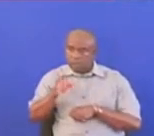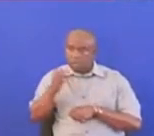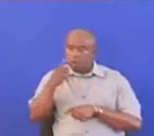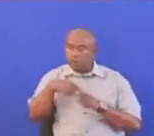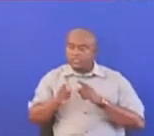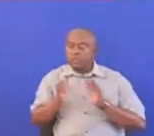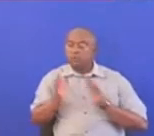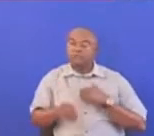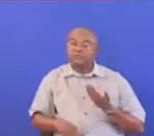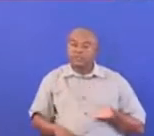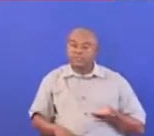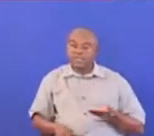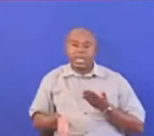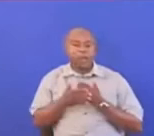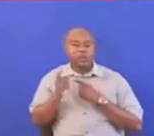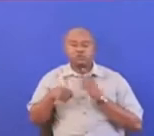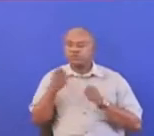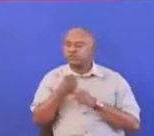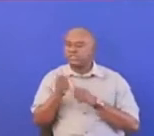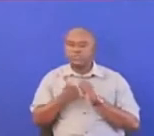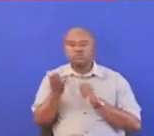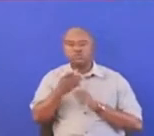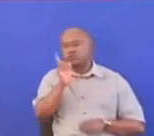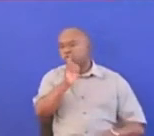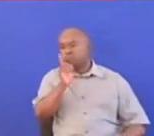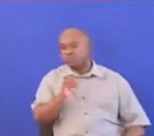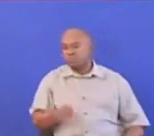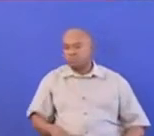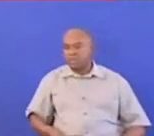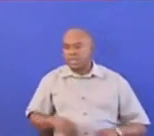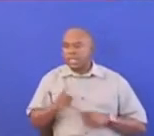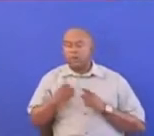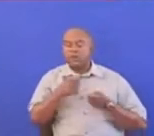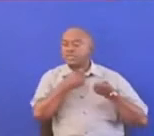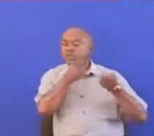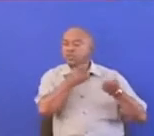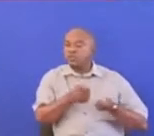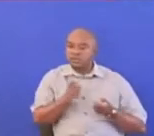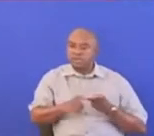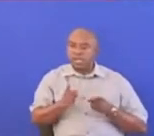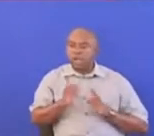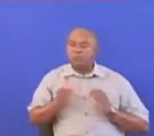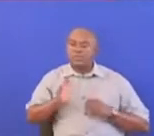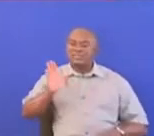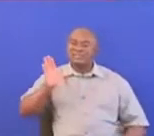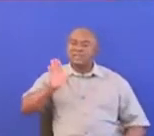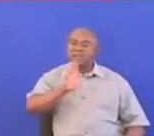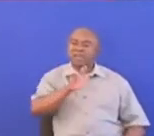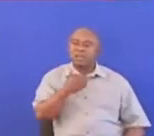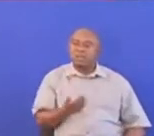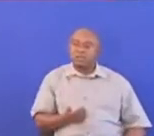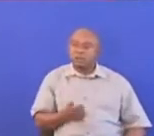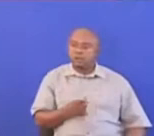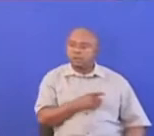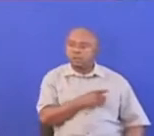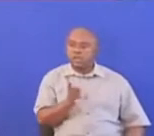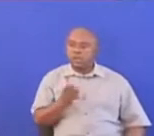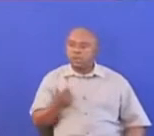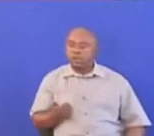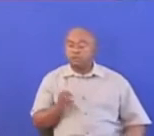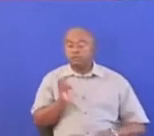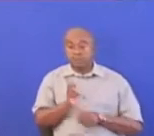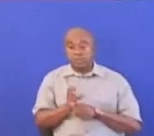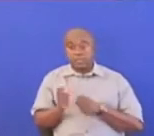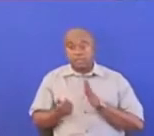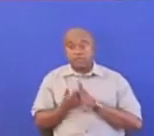kwenye hifadhi, hawezi kuendelea kufanya chochote. Hawezi kuendelea kulima wala kuendeleza maisha yao. Kwa hiyo watakuwa wamesimama. Kama ikichukua